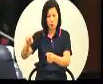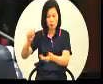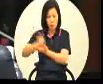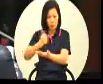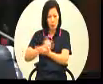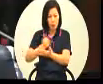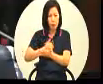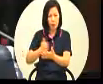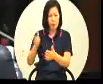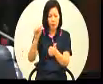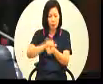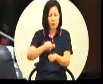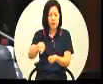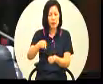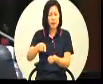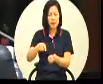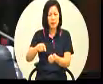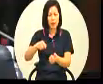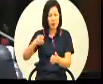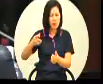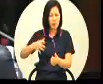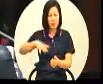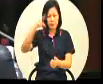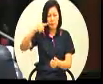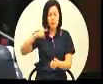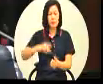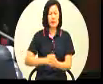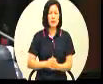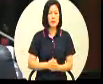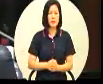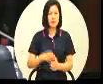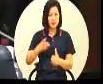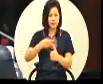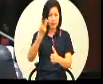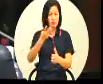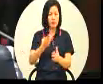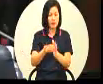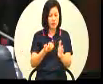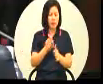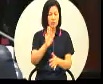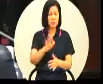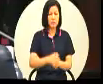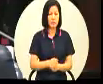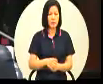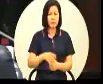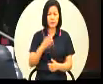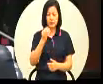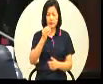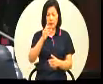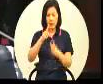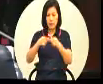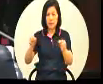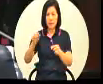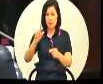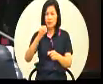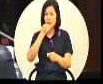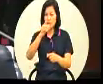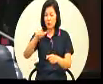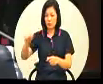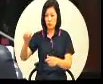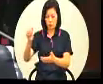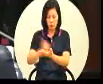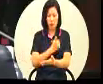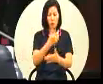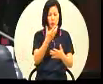排前三大名啊。所以日本进口台湾日本食物是非常的多，可是欧美国家依